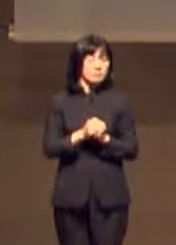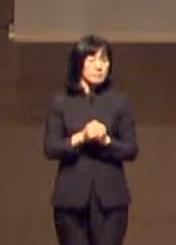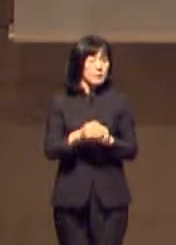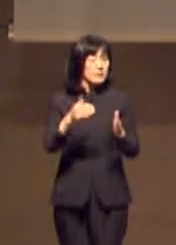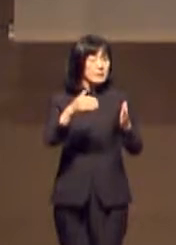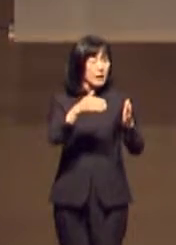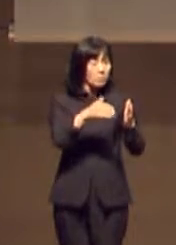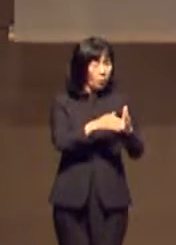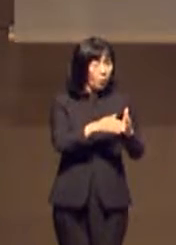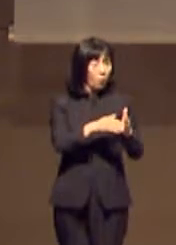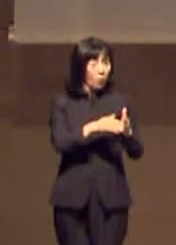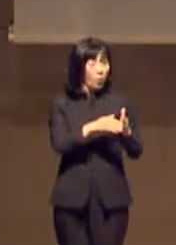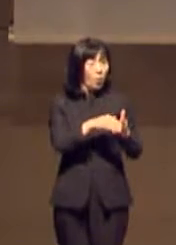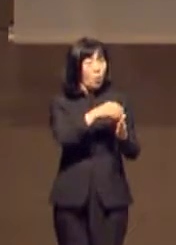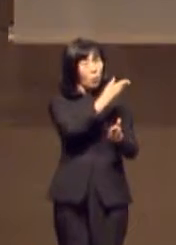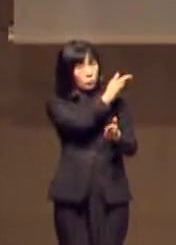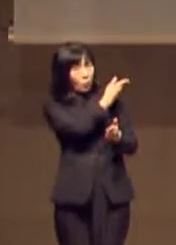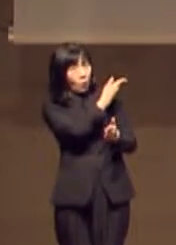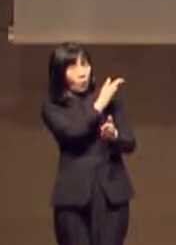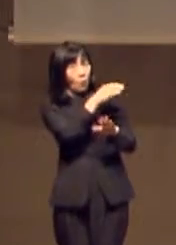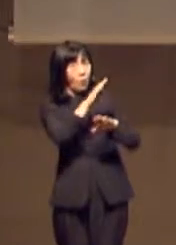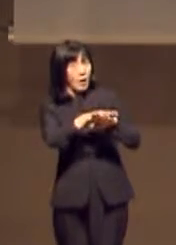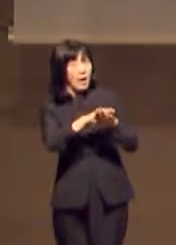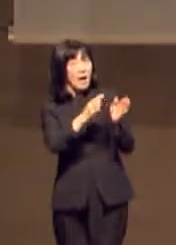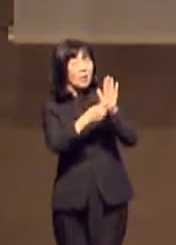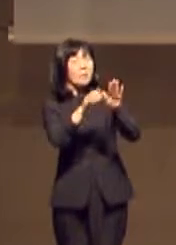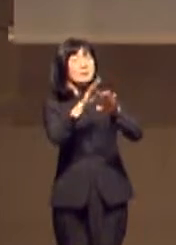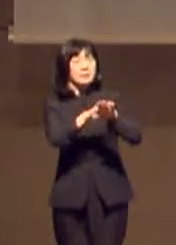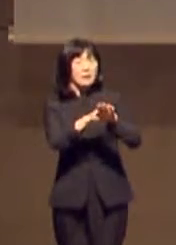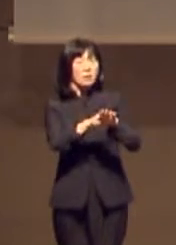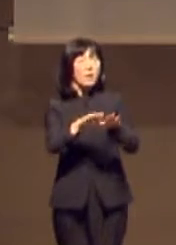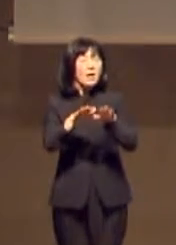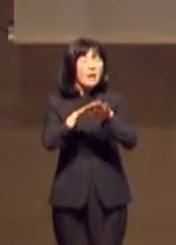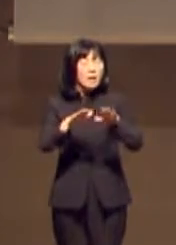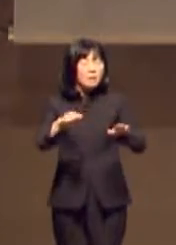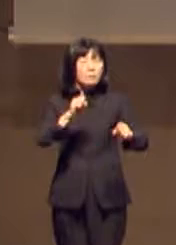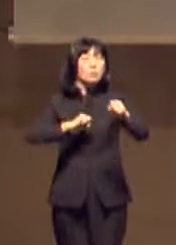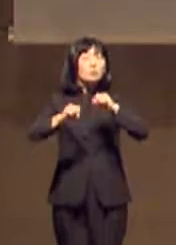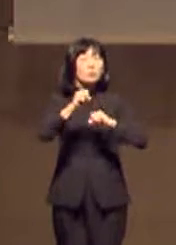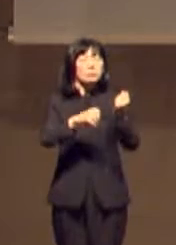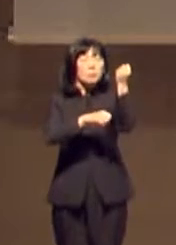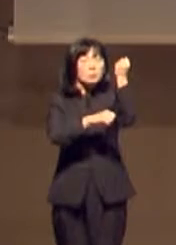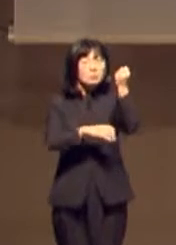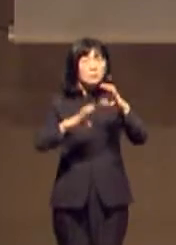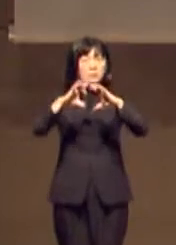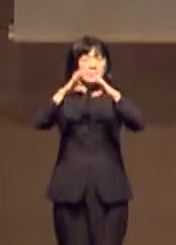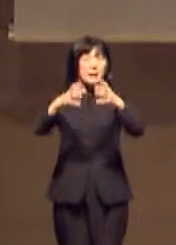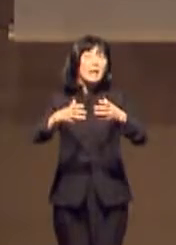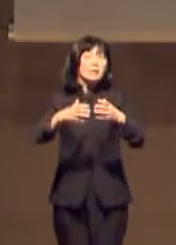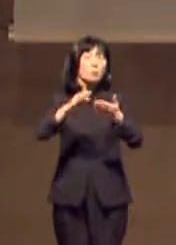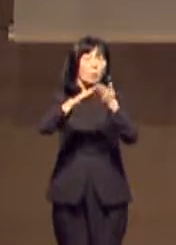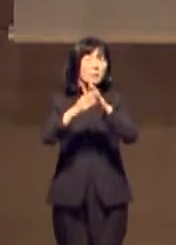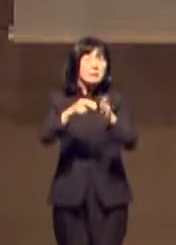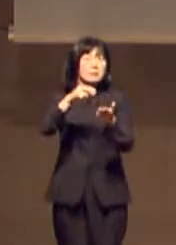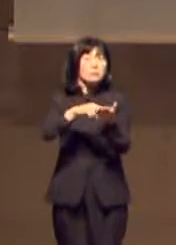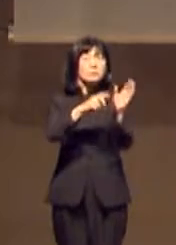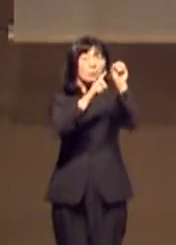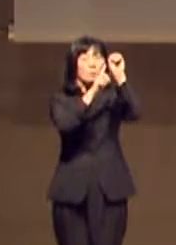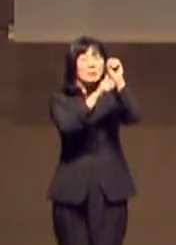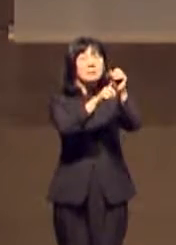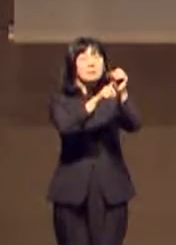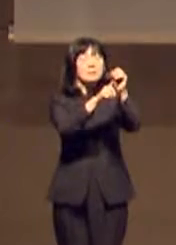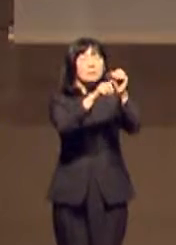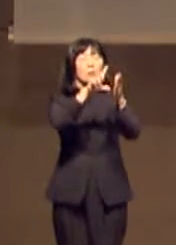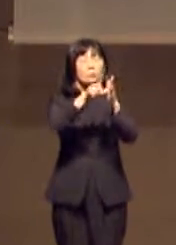広島ですが、広島は平和への取り組みを基軸として世界都市を目指す都市であることを示すときに使用します